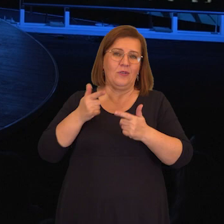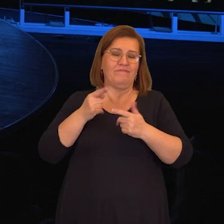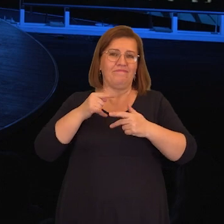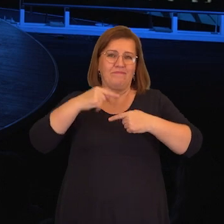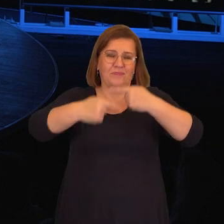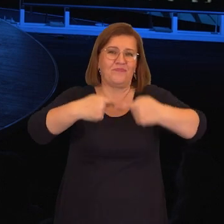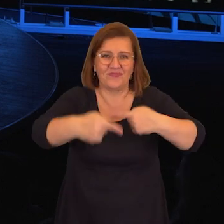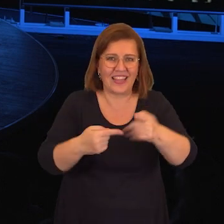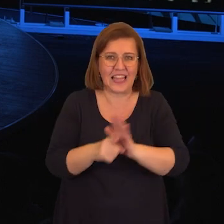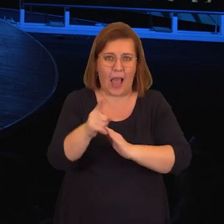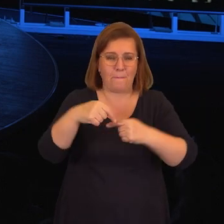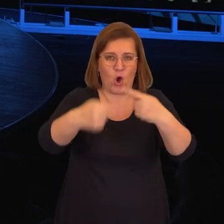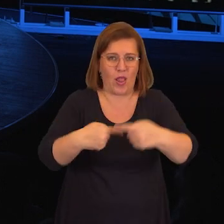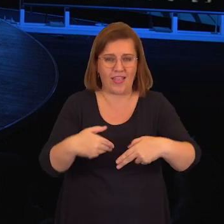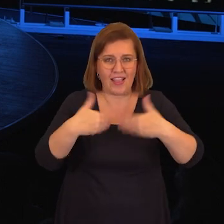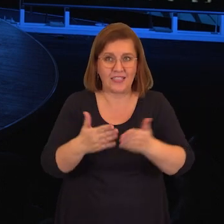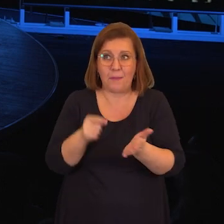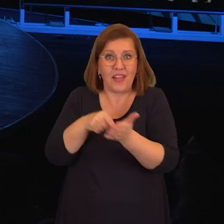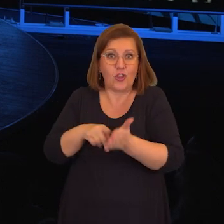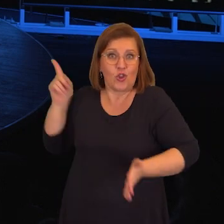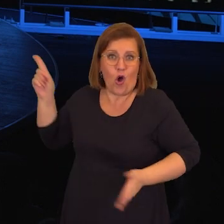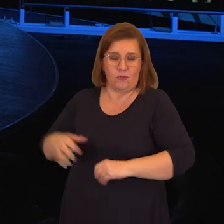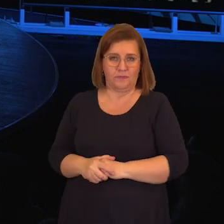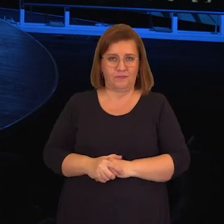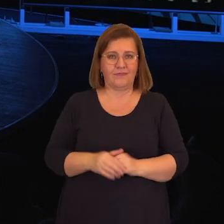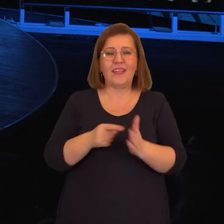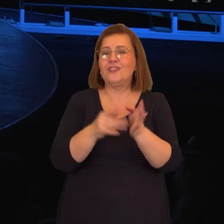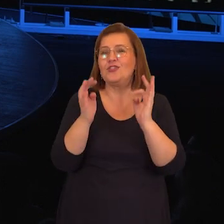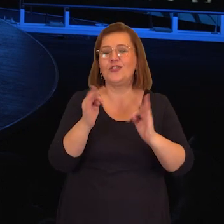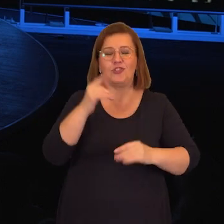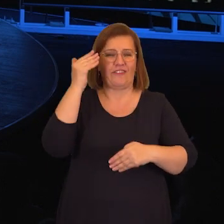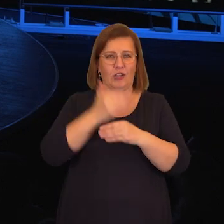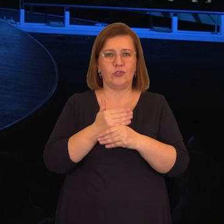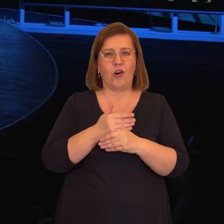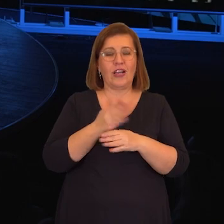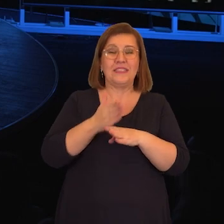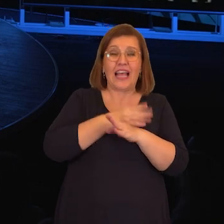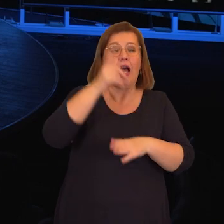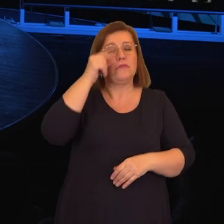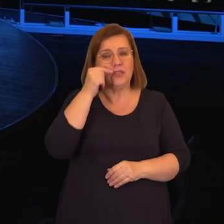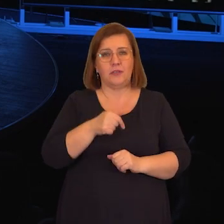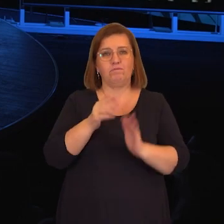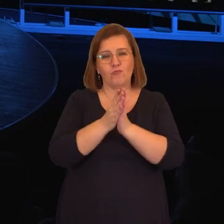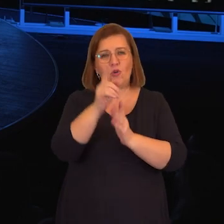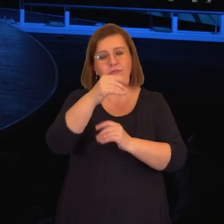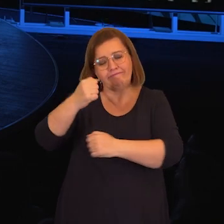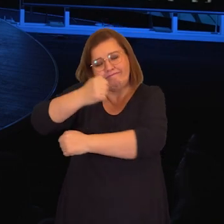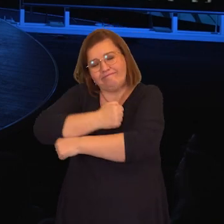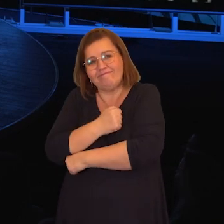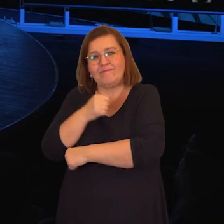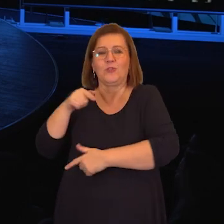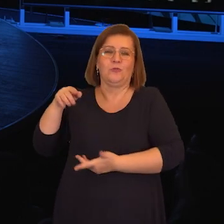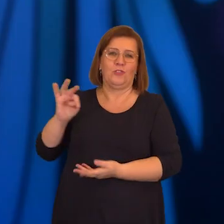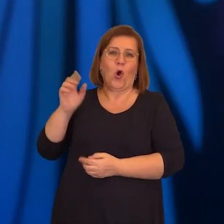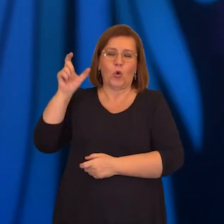Dlatego dzisiaj wieczorem, zanim pójdziecie spać, proszę, przytulcie ukochaną osobę albo pupila i szepnijcie